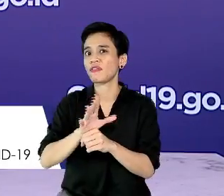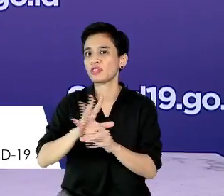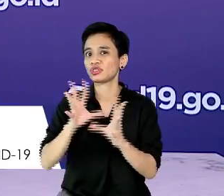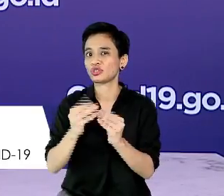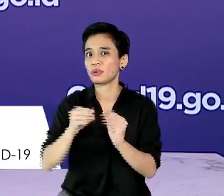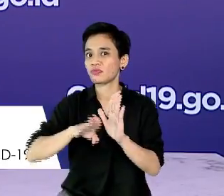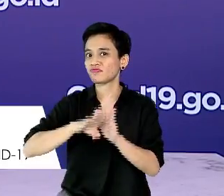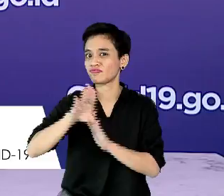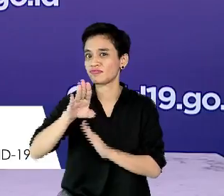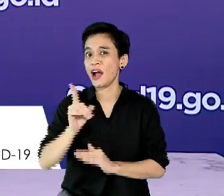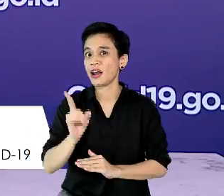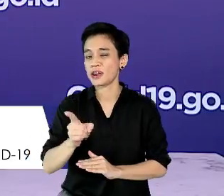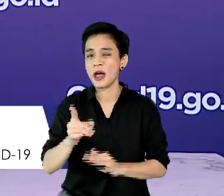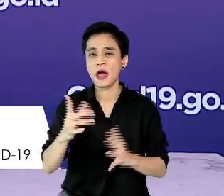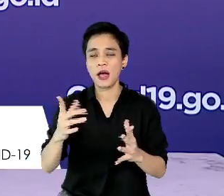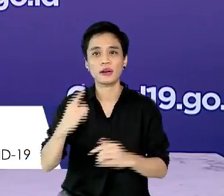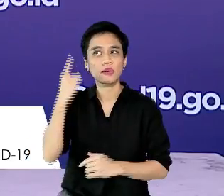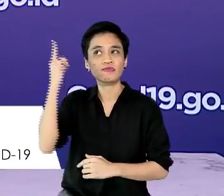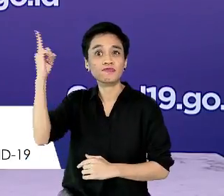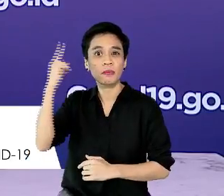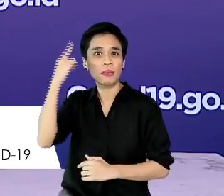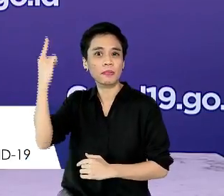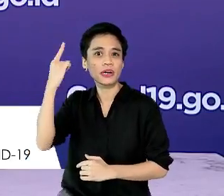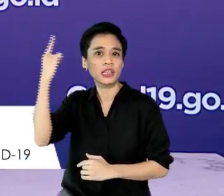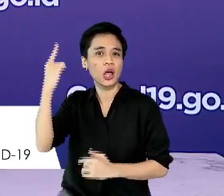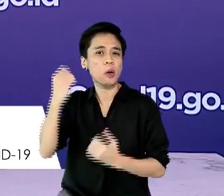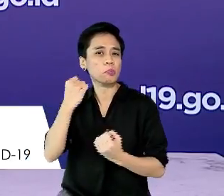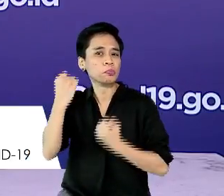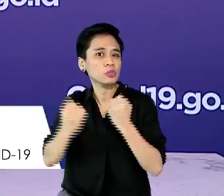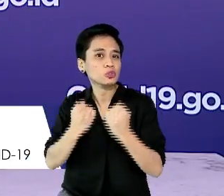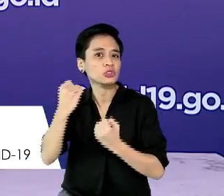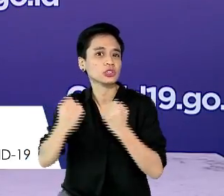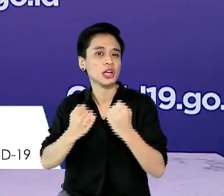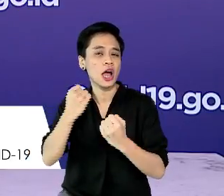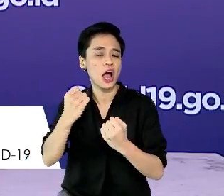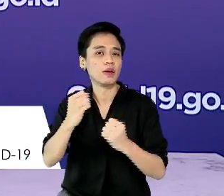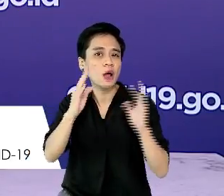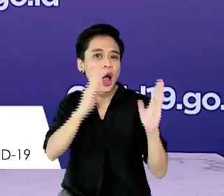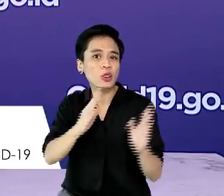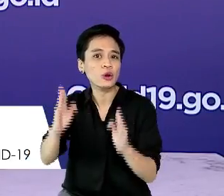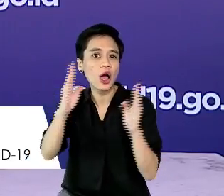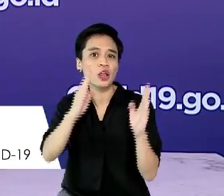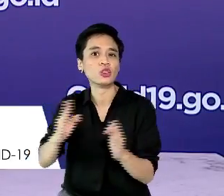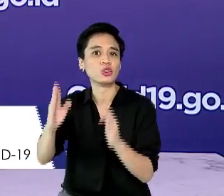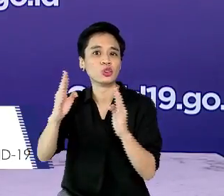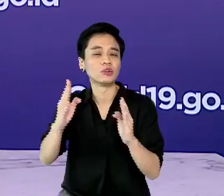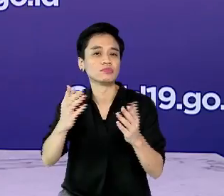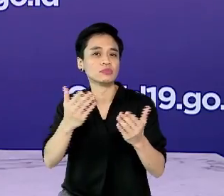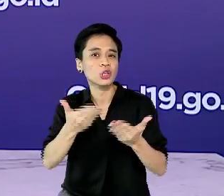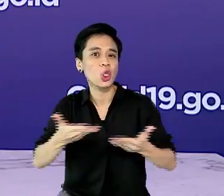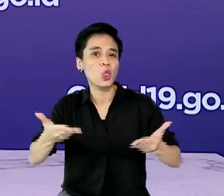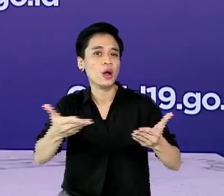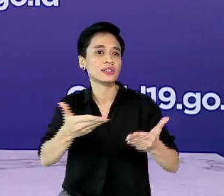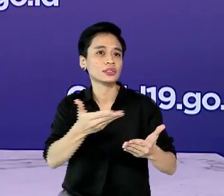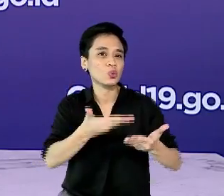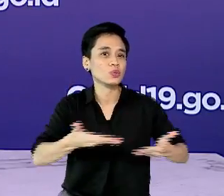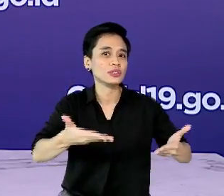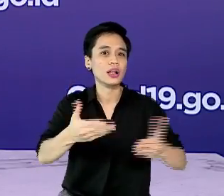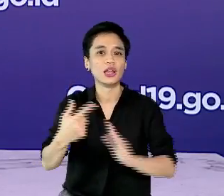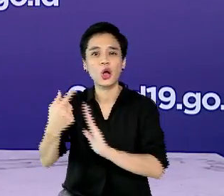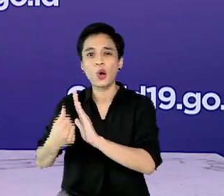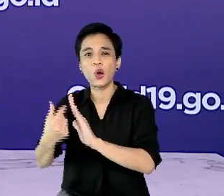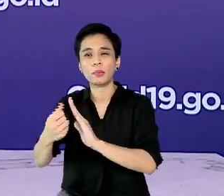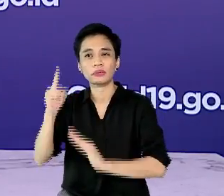terjadi, pemerintah berusaha semaksimal mungkin mengatur operasional sektor sosial ekonomi. Hal ini